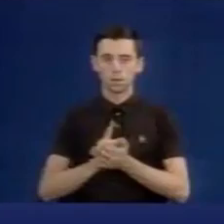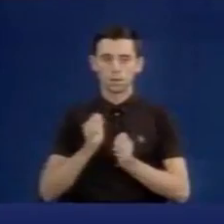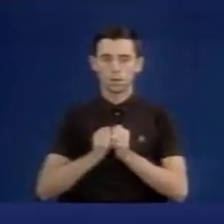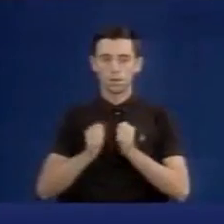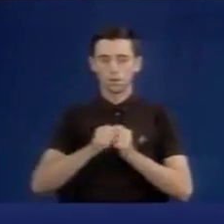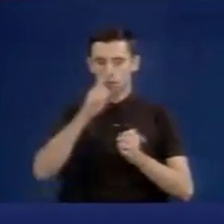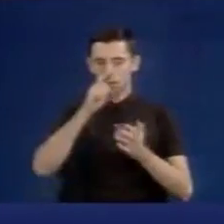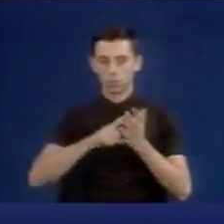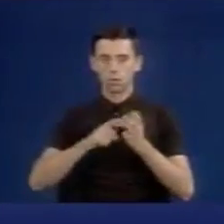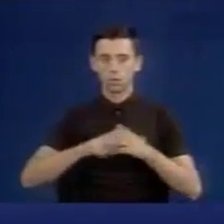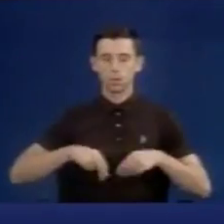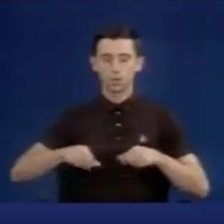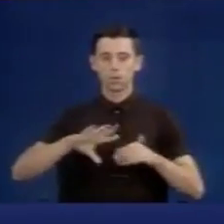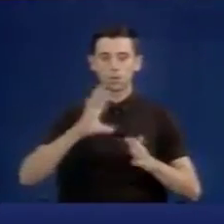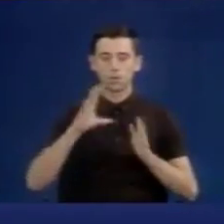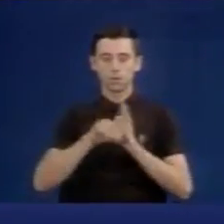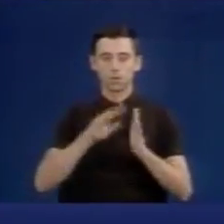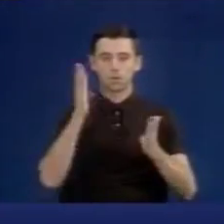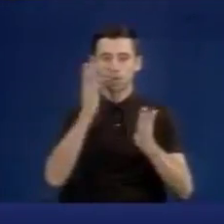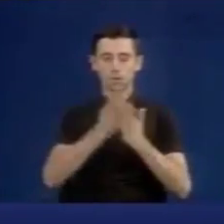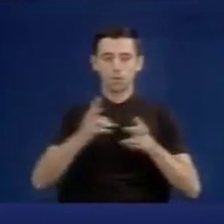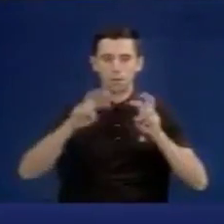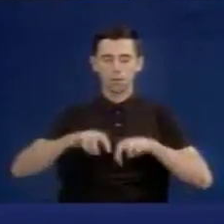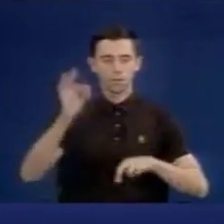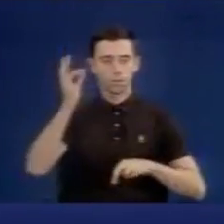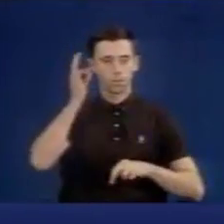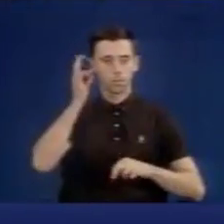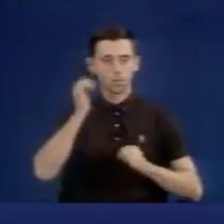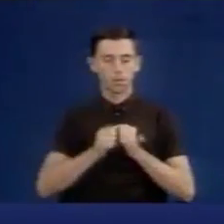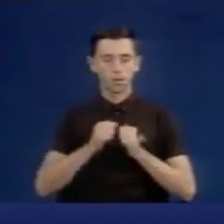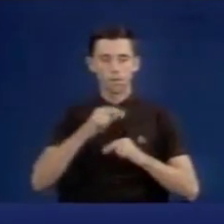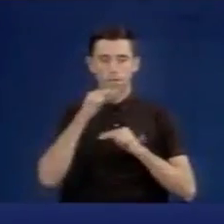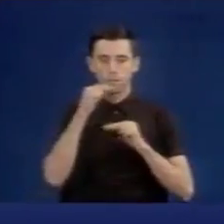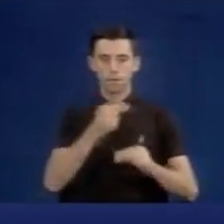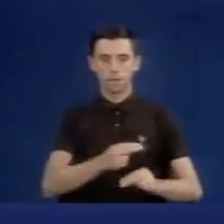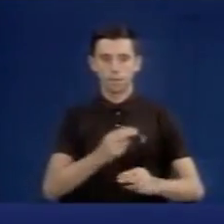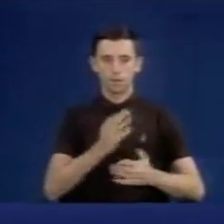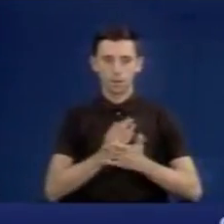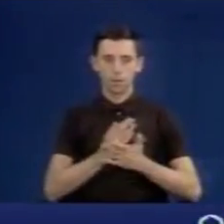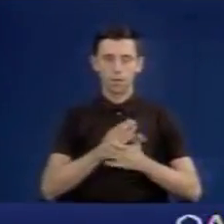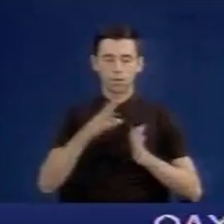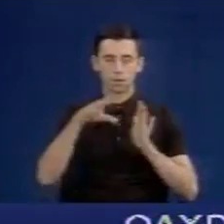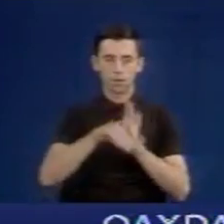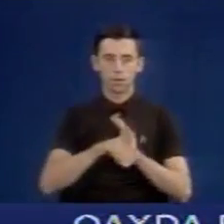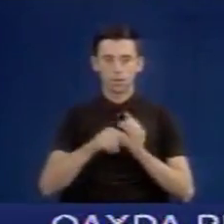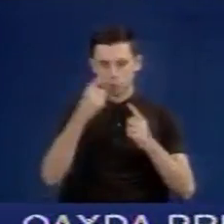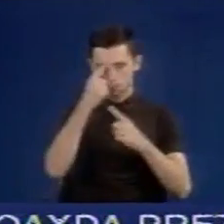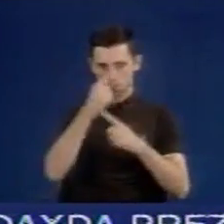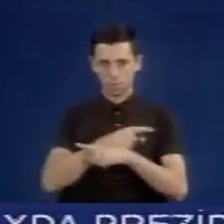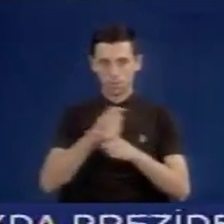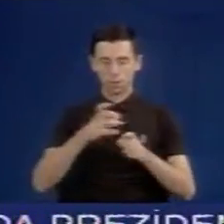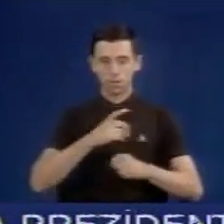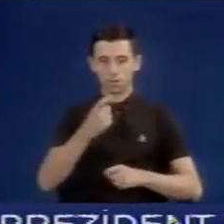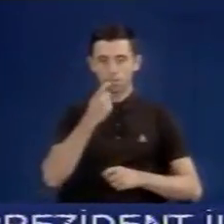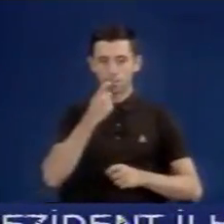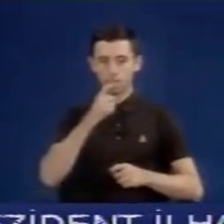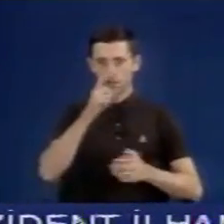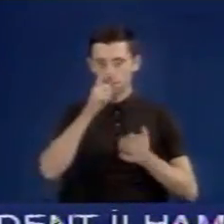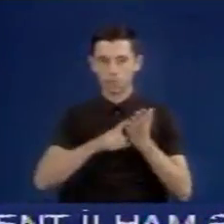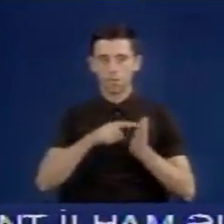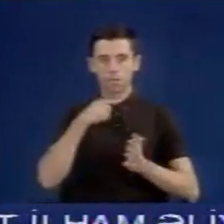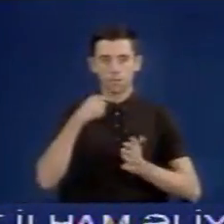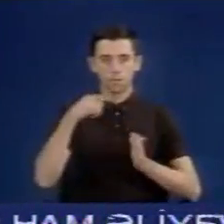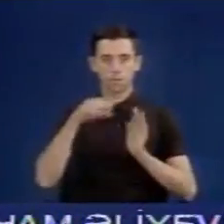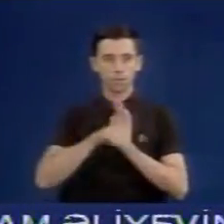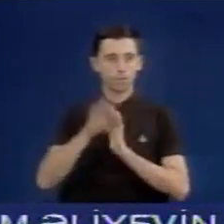Quşçuluq təsərrüfatları da birbaşa Baytarlıq Nəzarəti Xidmətinin diqqətində saxlanılır. Müəssisələrdən bildirdilər ki, yumurta və quş əti